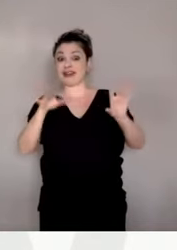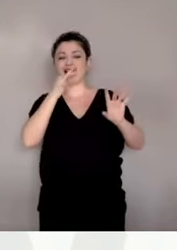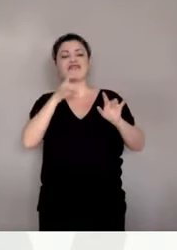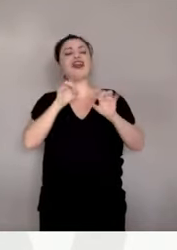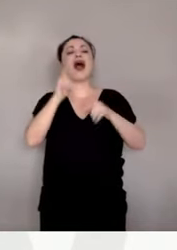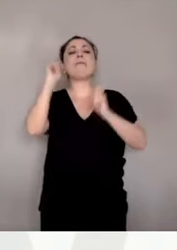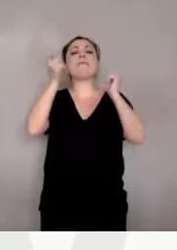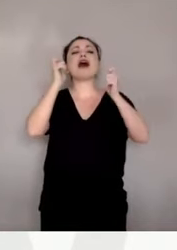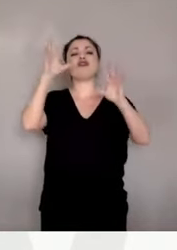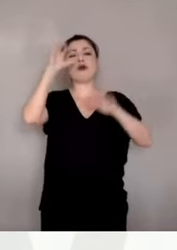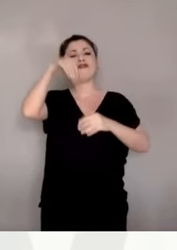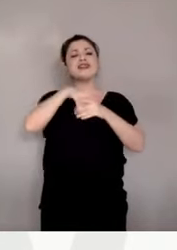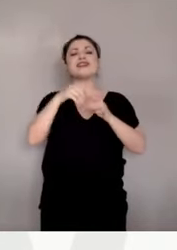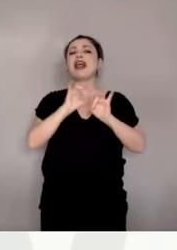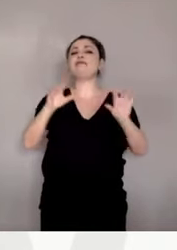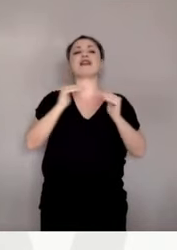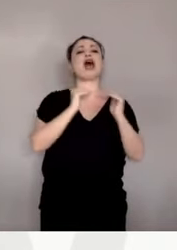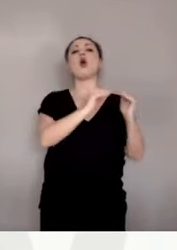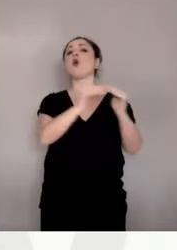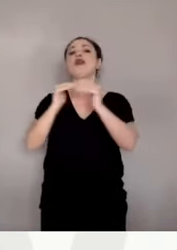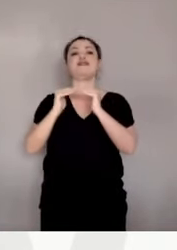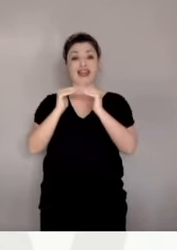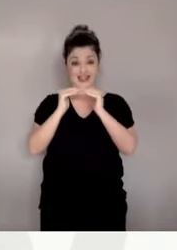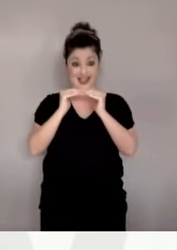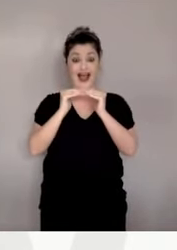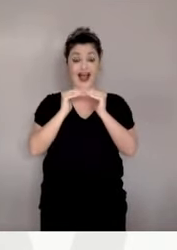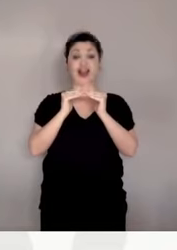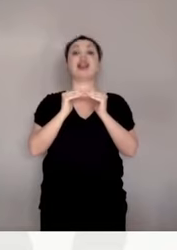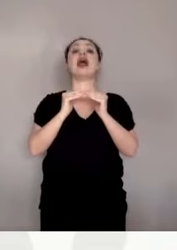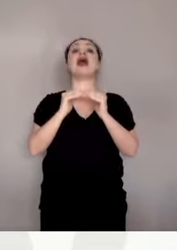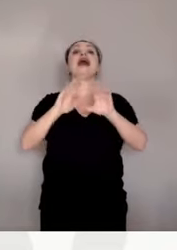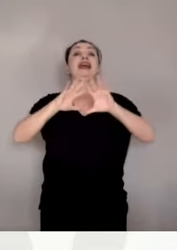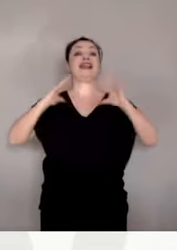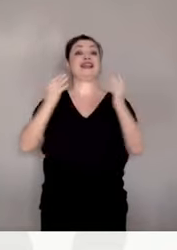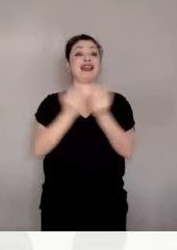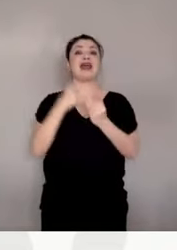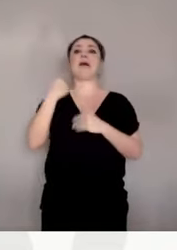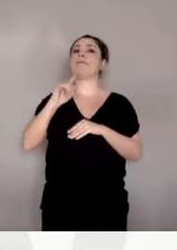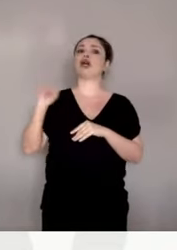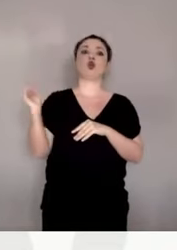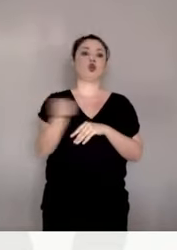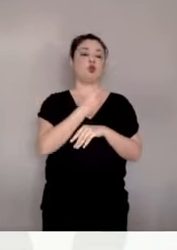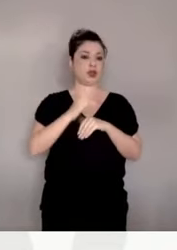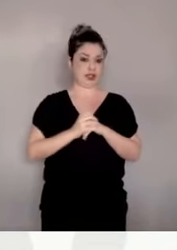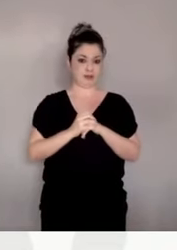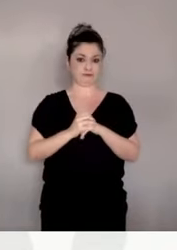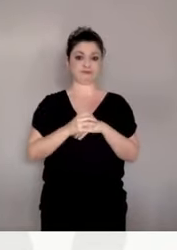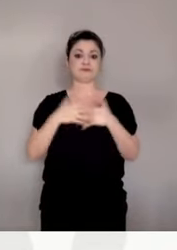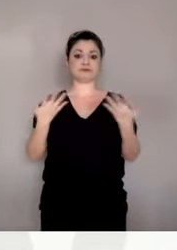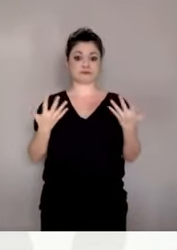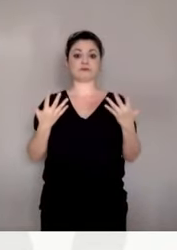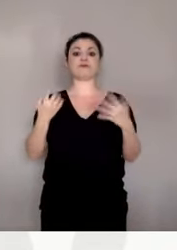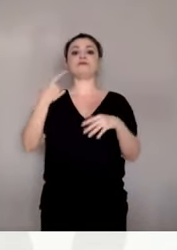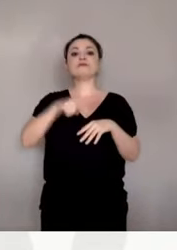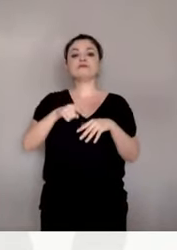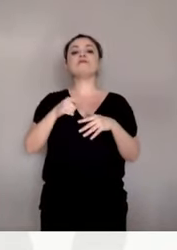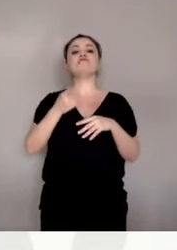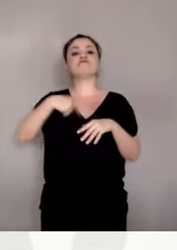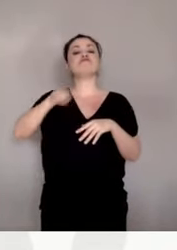universale, tutta intera e per tutti e per tutte. E ci sembrava giusto portare la